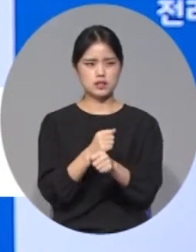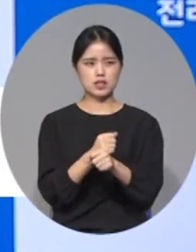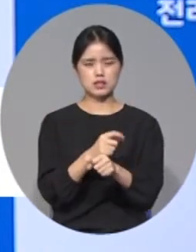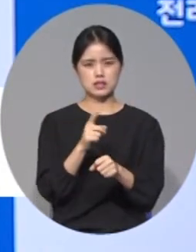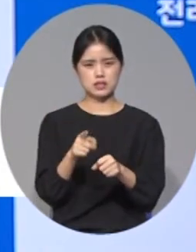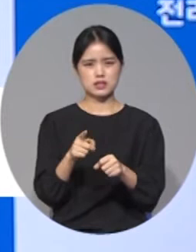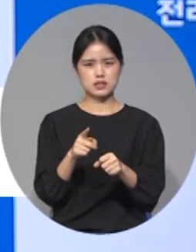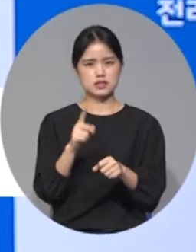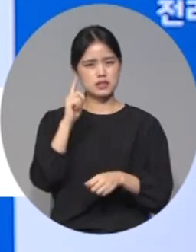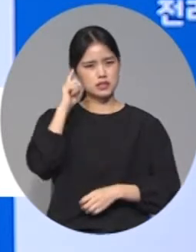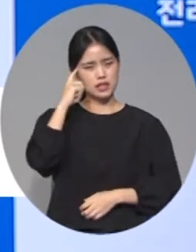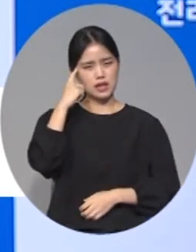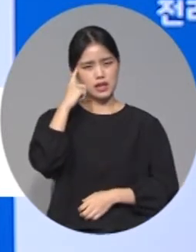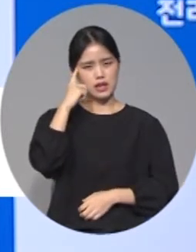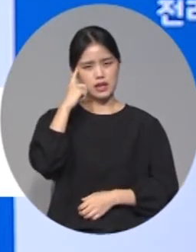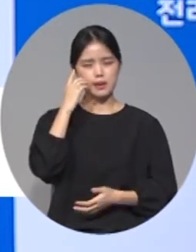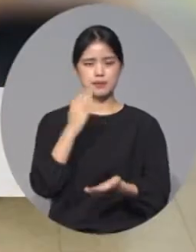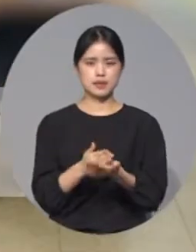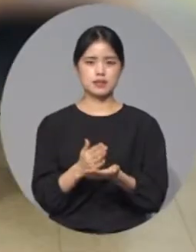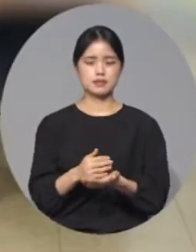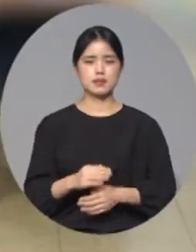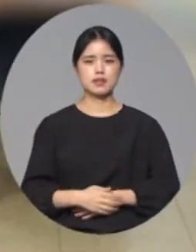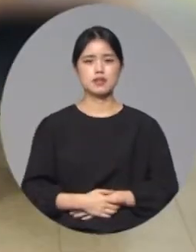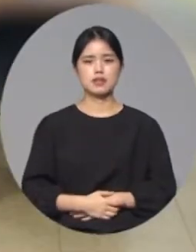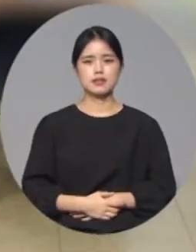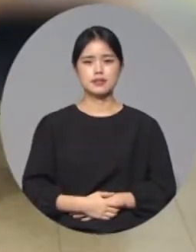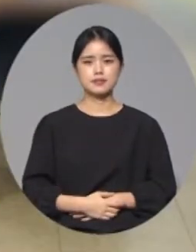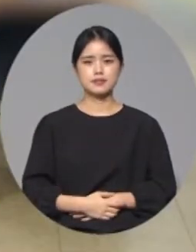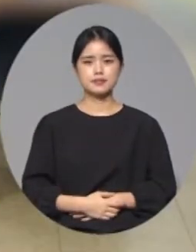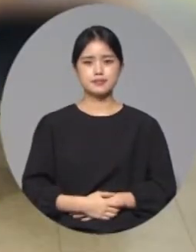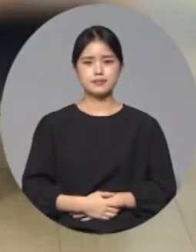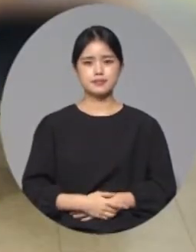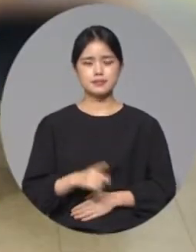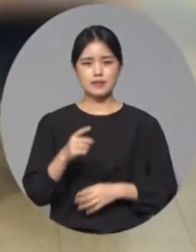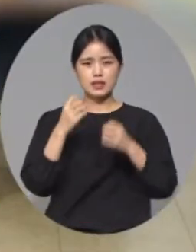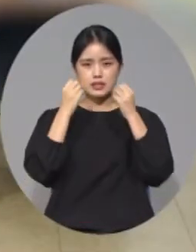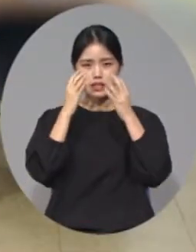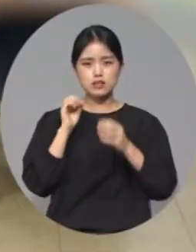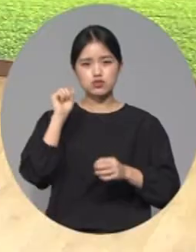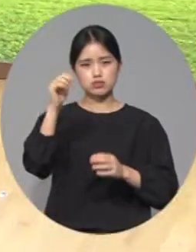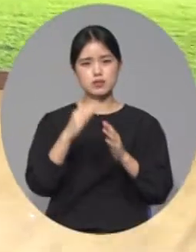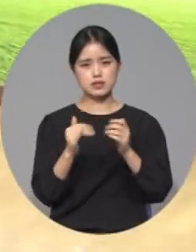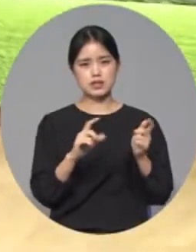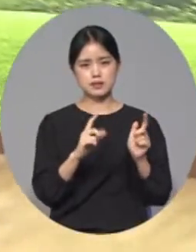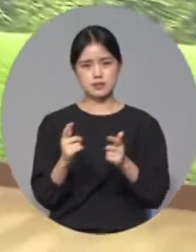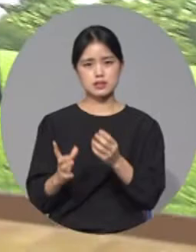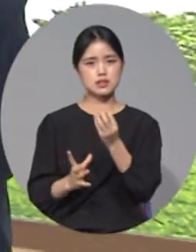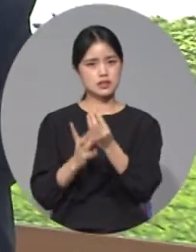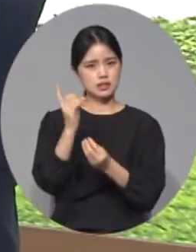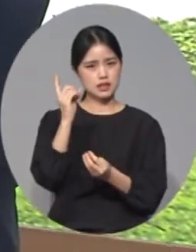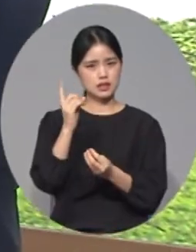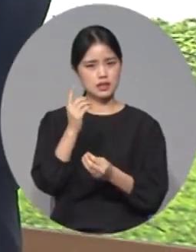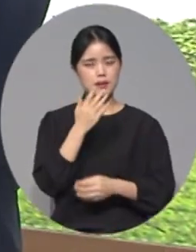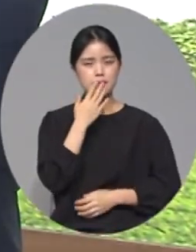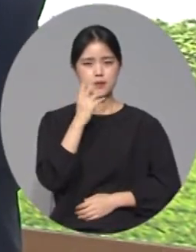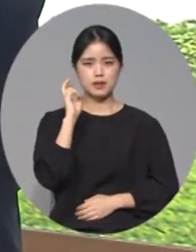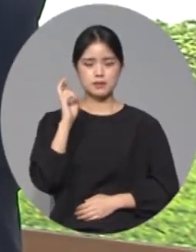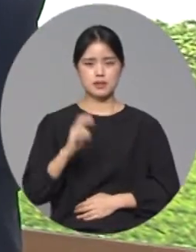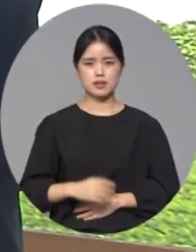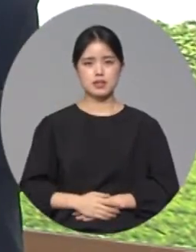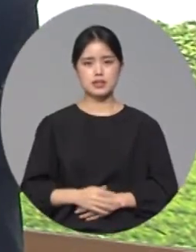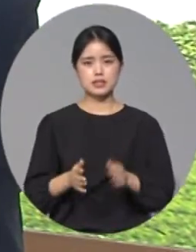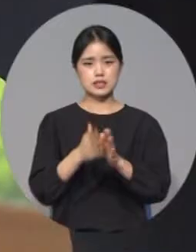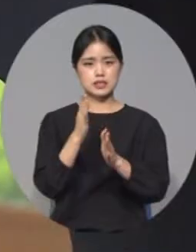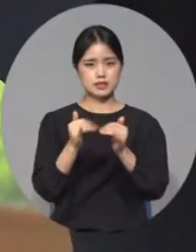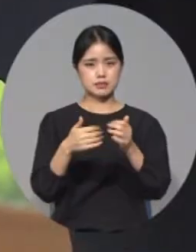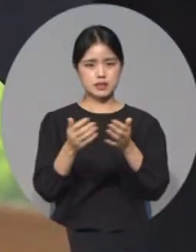논리에서 벗어나야 합니다. 이들 새 출마자들은 한 명으로 단일화될 가능성이 높습니다.